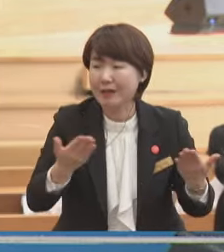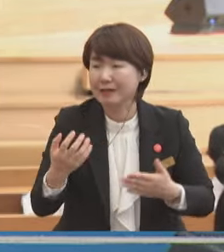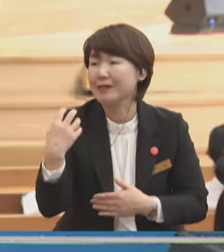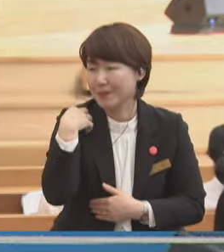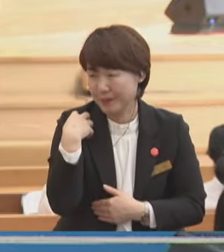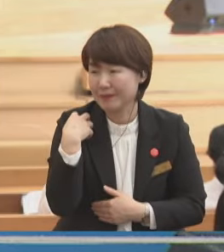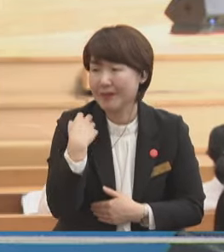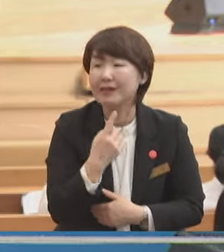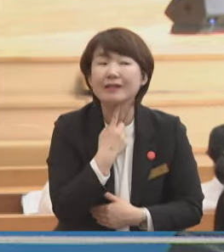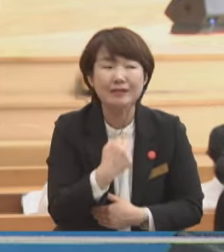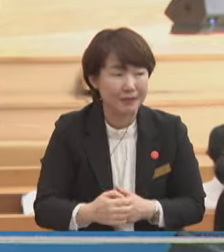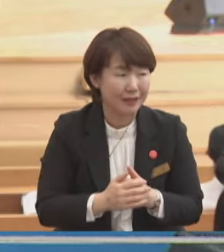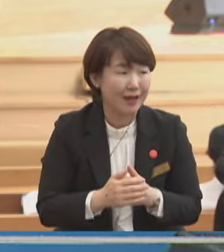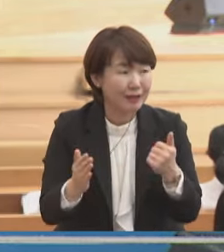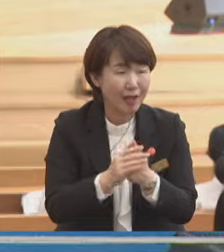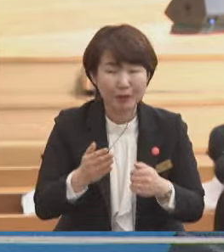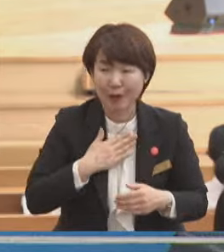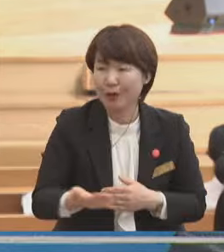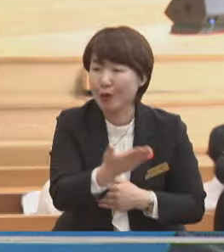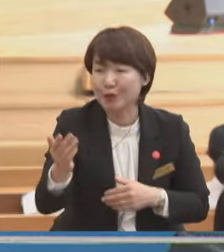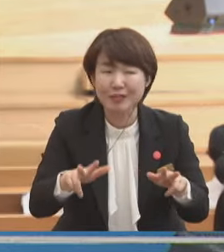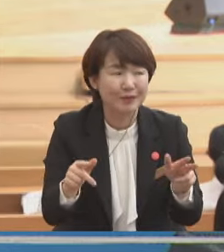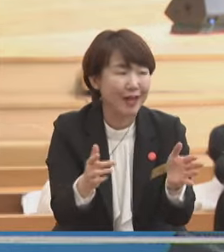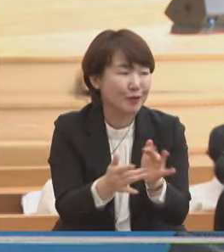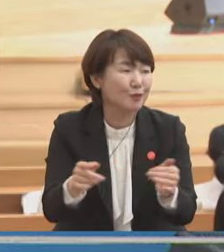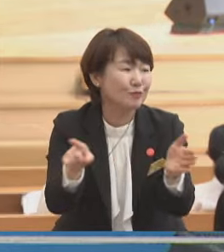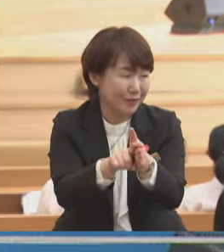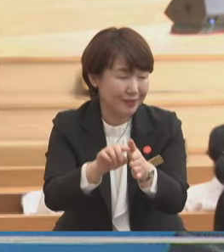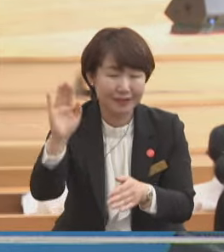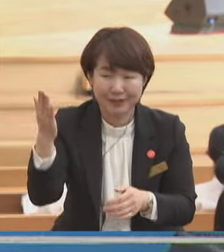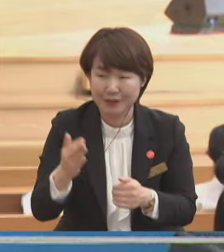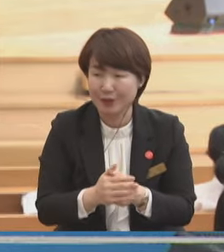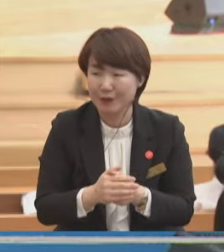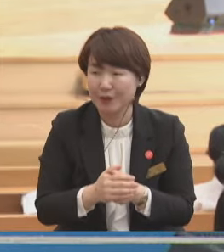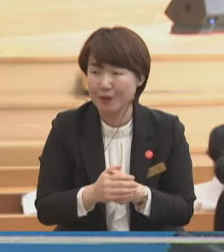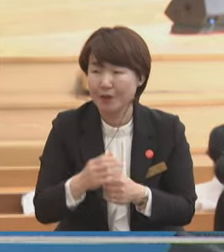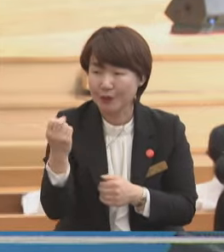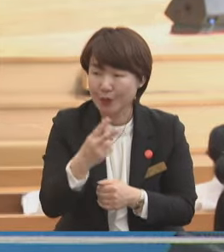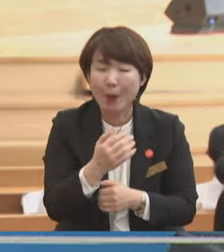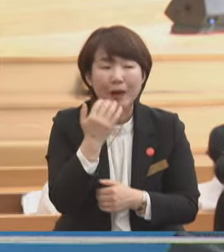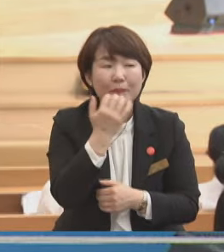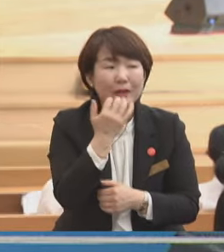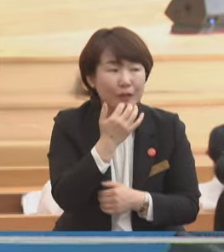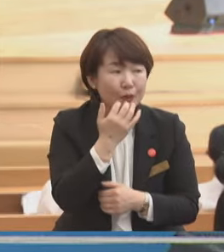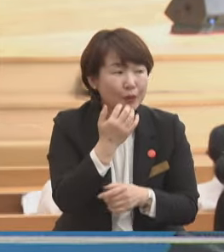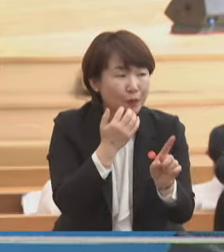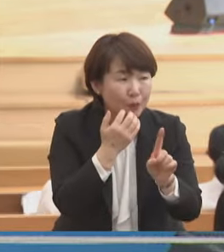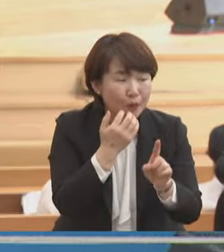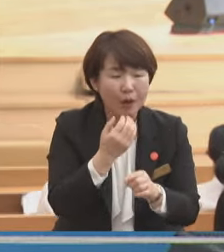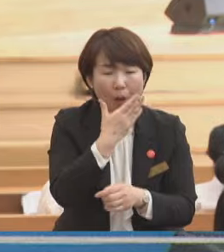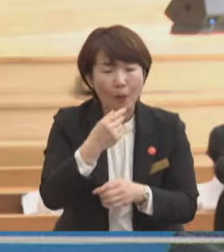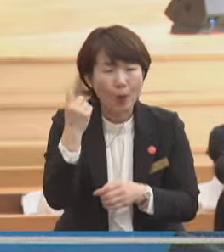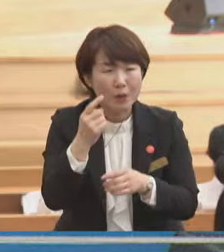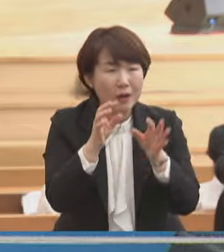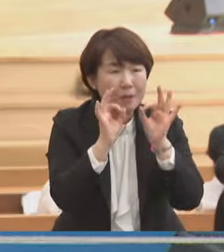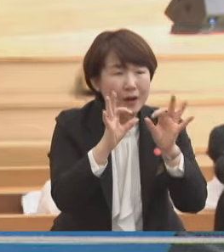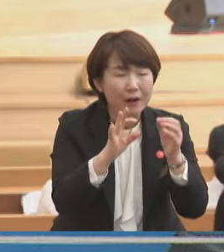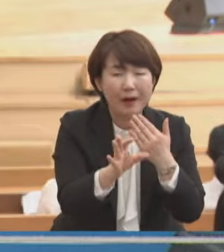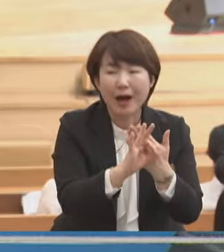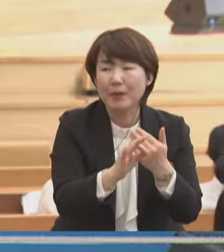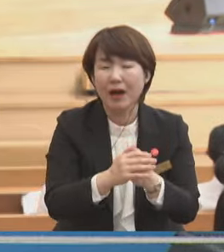당했어요 그래서 우리가 예수를 믿어요뿐만 아니죠 베드로 같은 경에 복음을 전하면